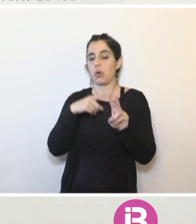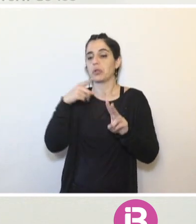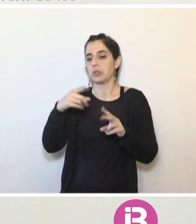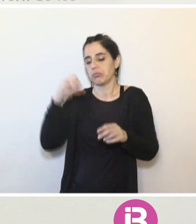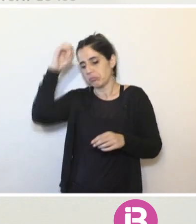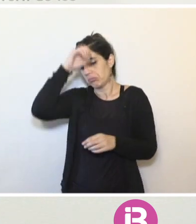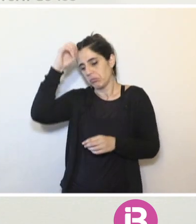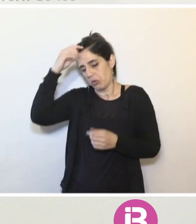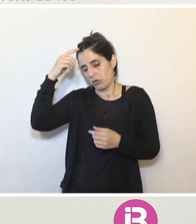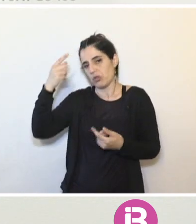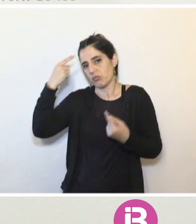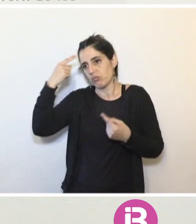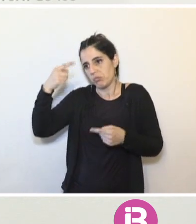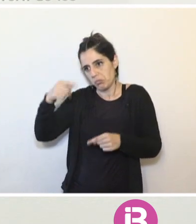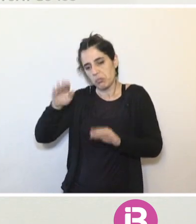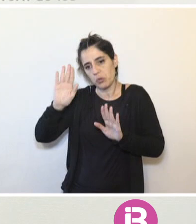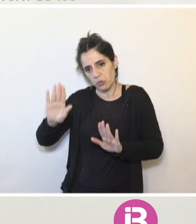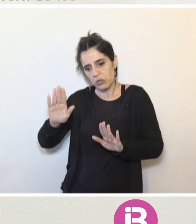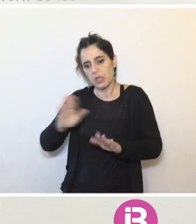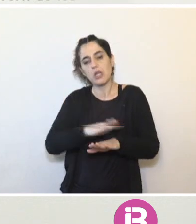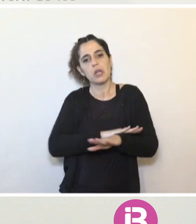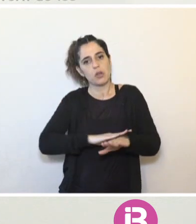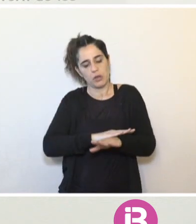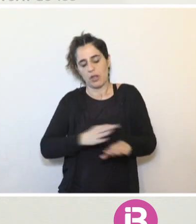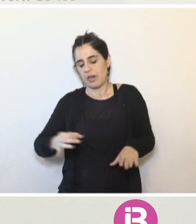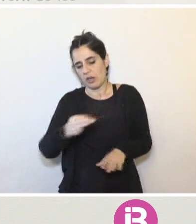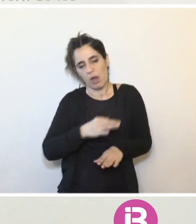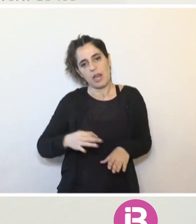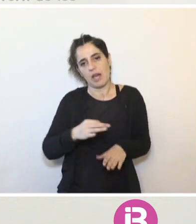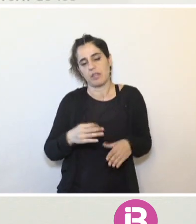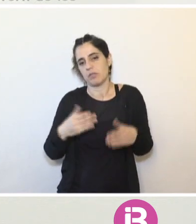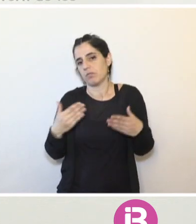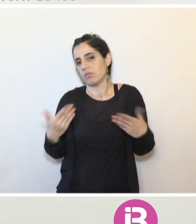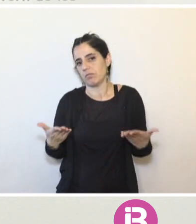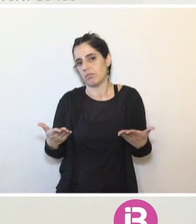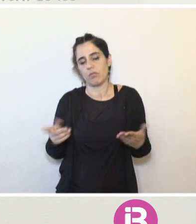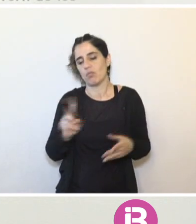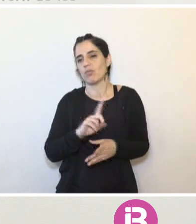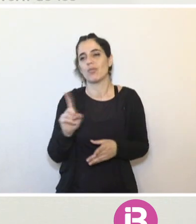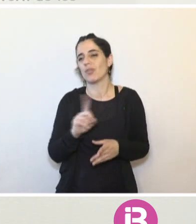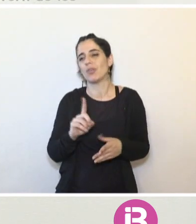valoracions que estimi convenient. El govern de les Illes Balears, com no pot ser d'altra forma, no entrarà